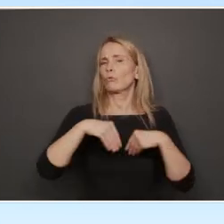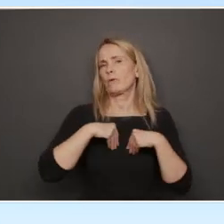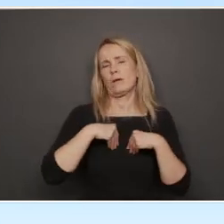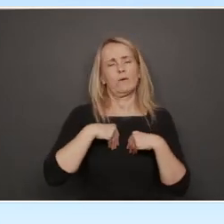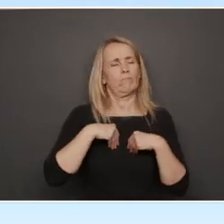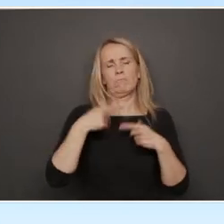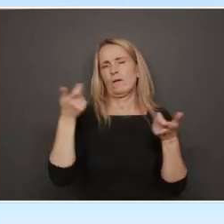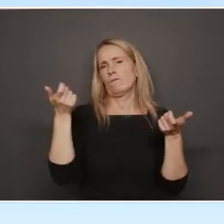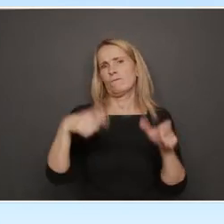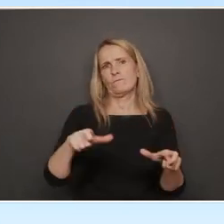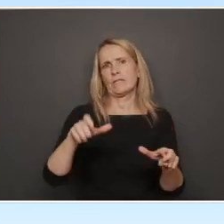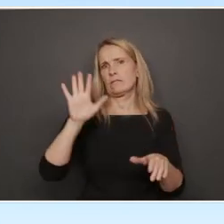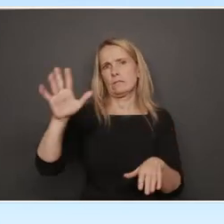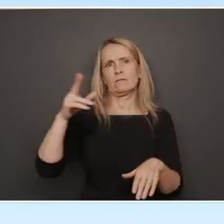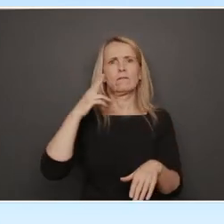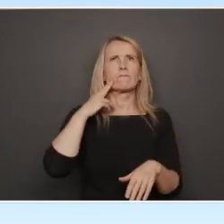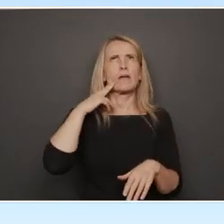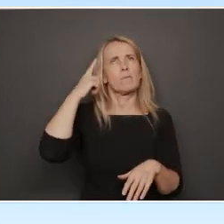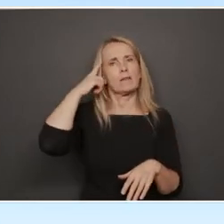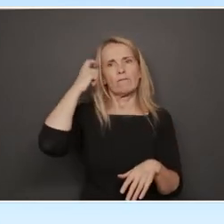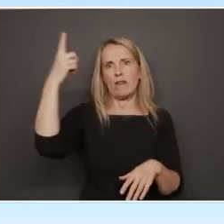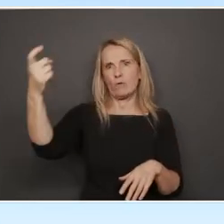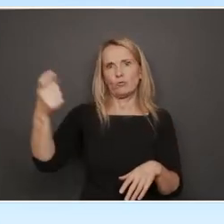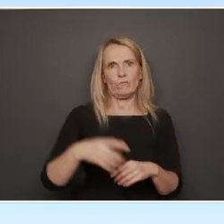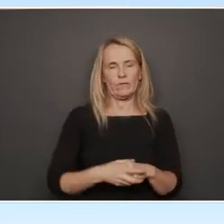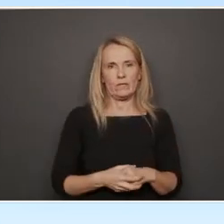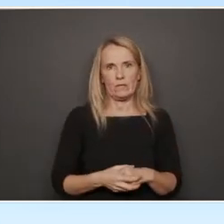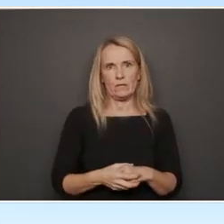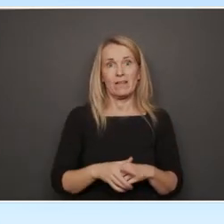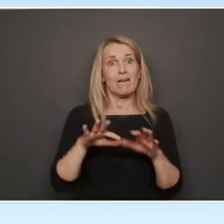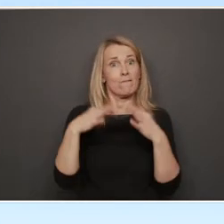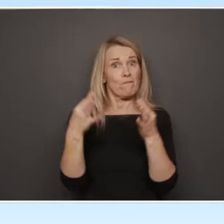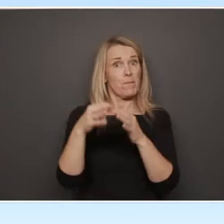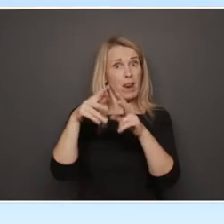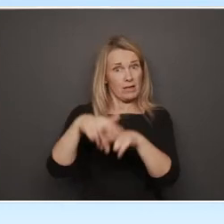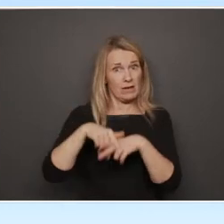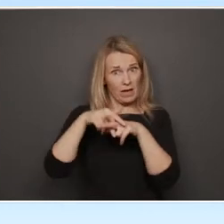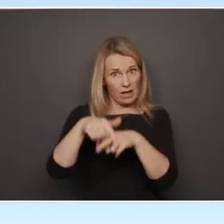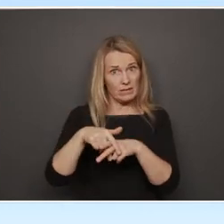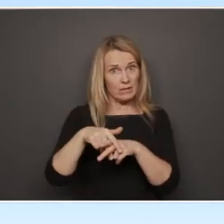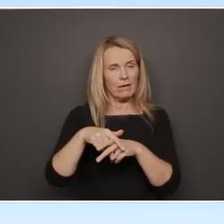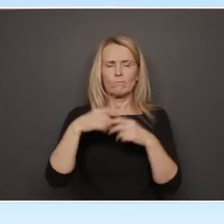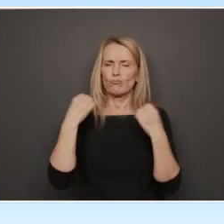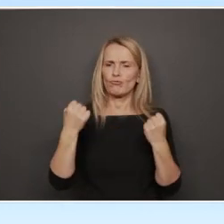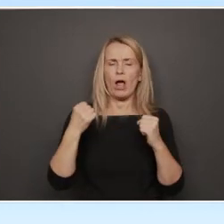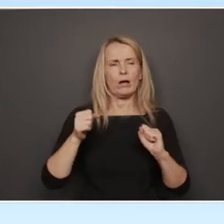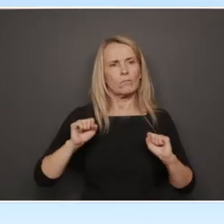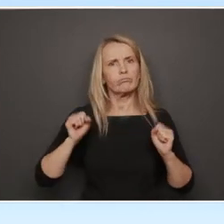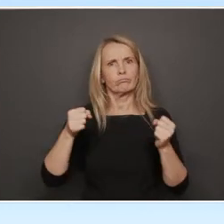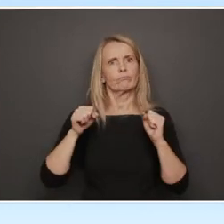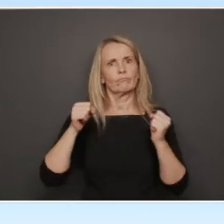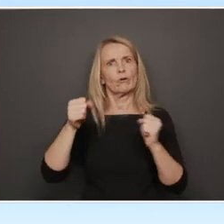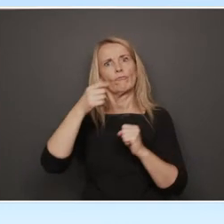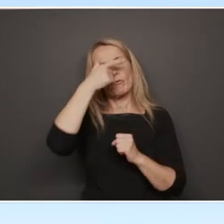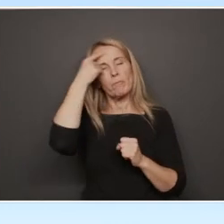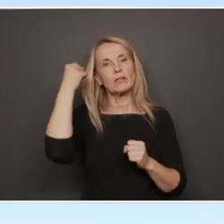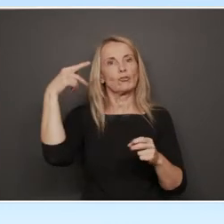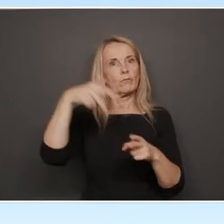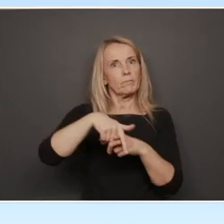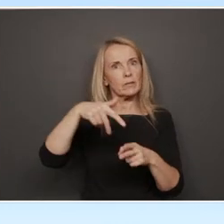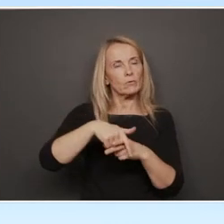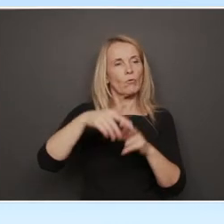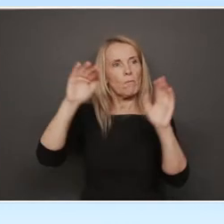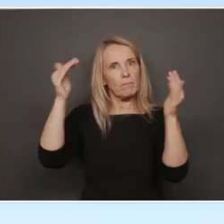fixer Bestandteil der Unternehmensphilosophie. Familie Reiter engagiert sich für Menschen mit